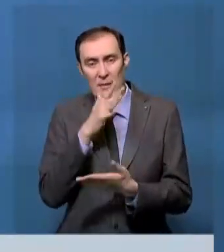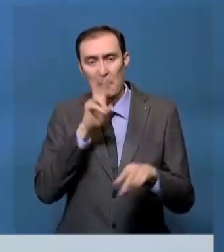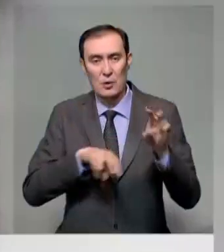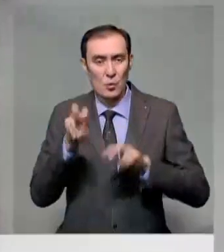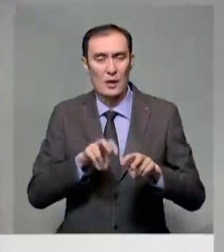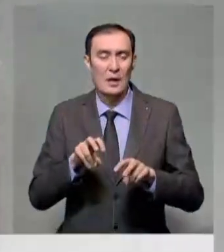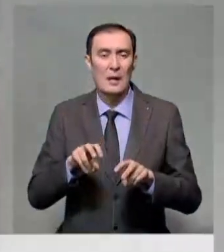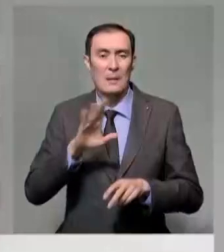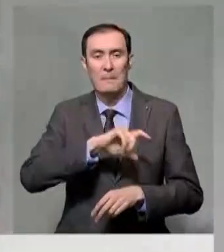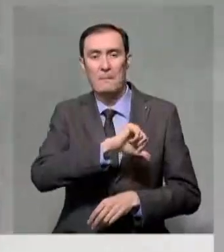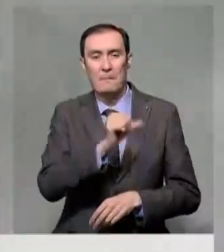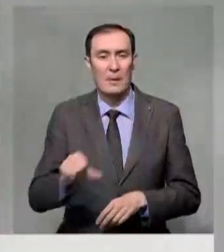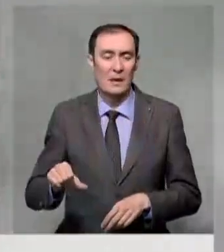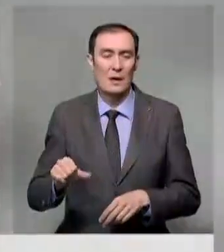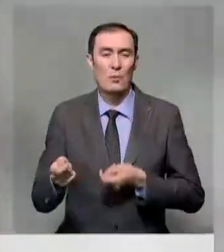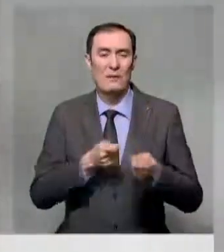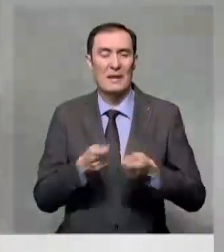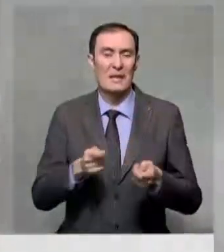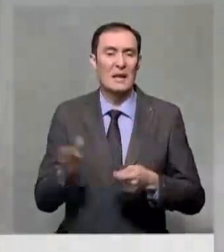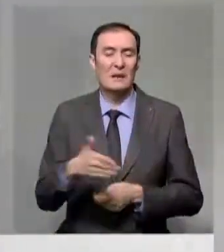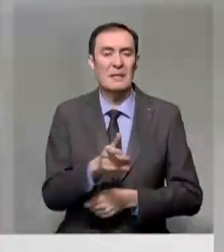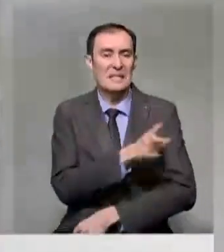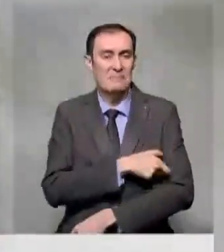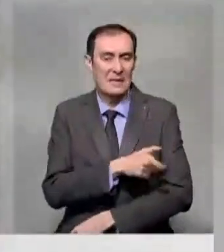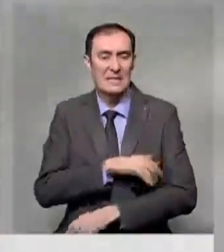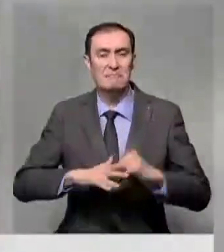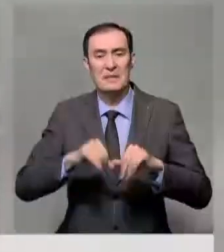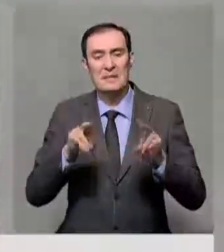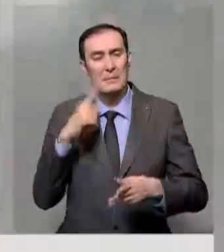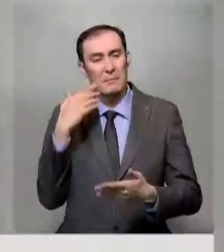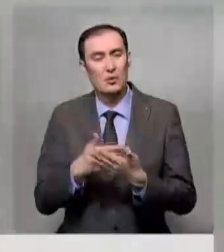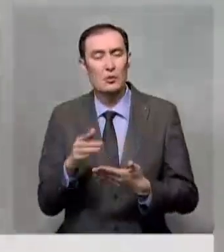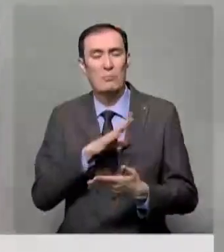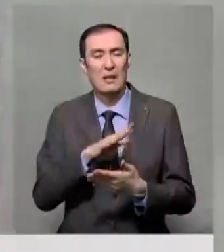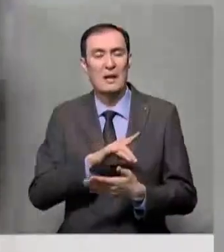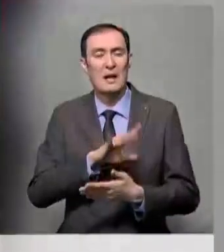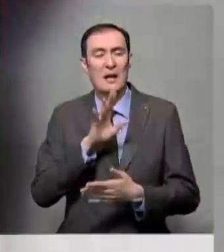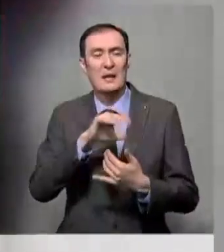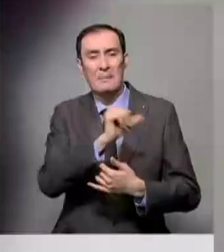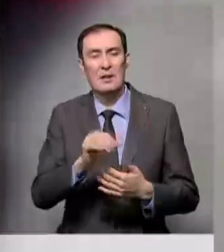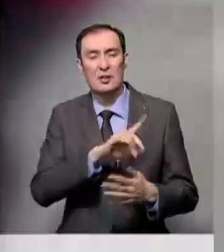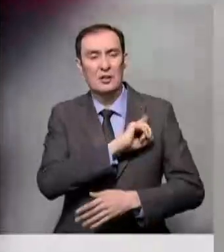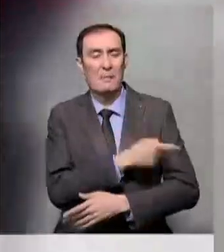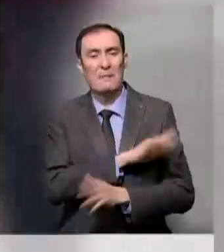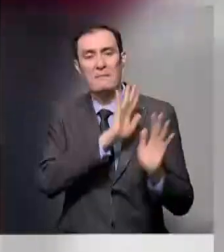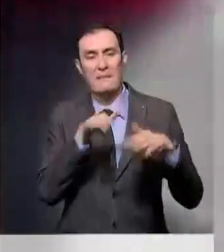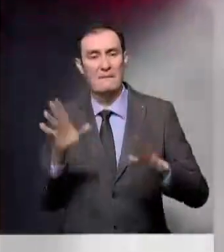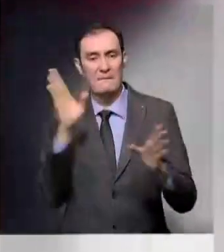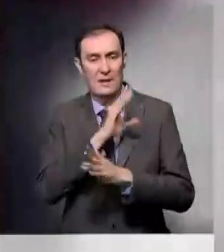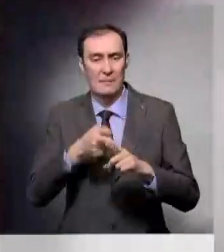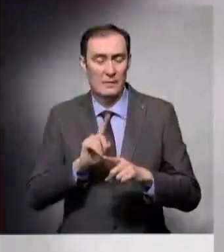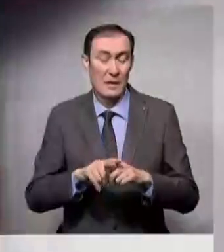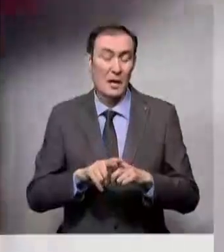мониторинга береговой полосы сотрудники регионального управления рыбной инспекции. Специалисты предполагают, что их вынесло на берег штормовым ветром.